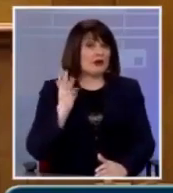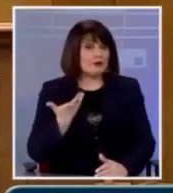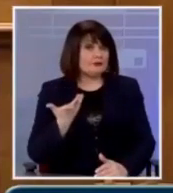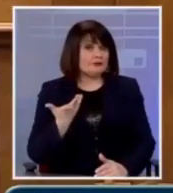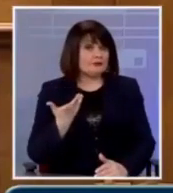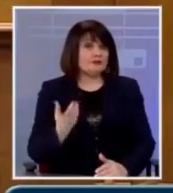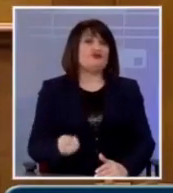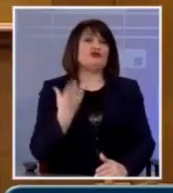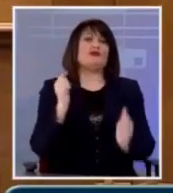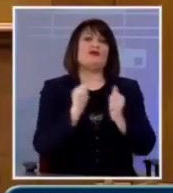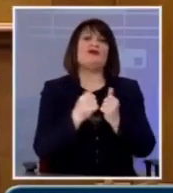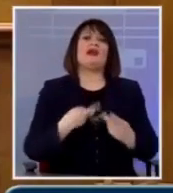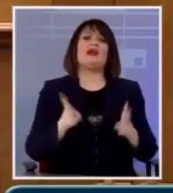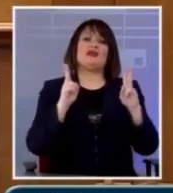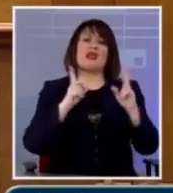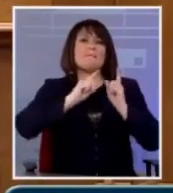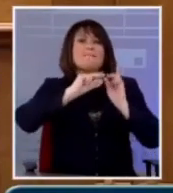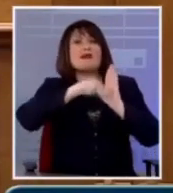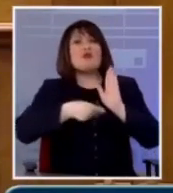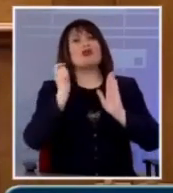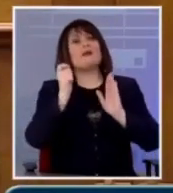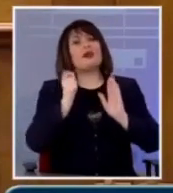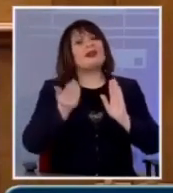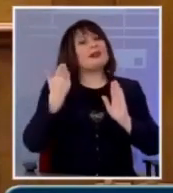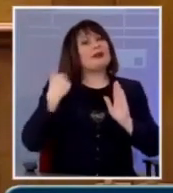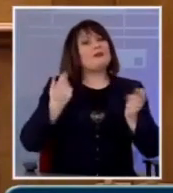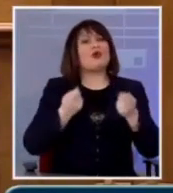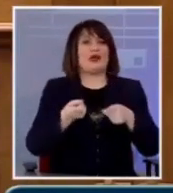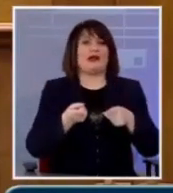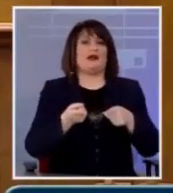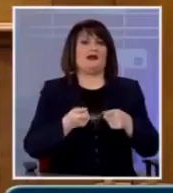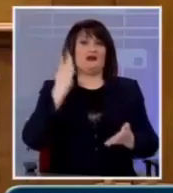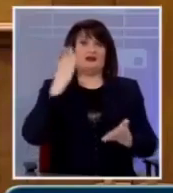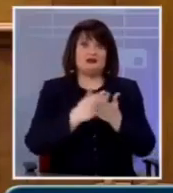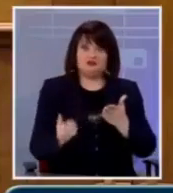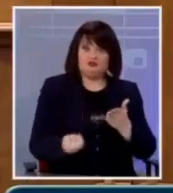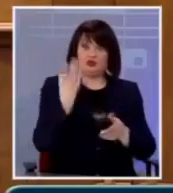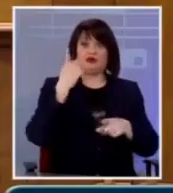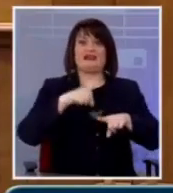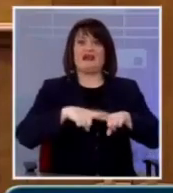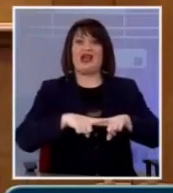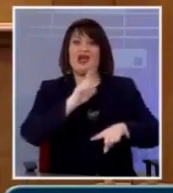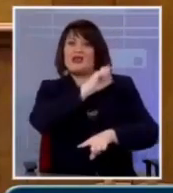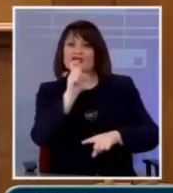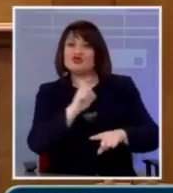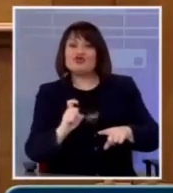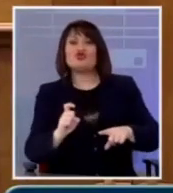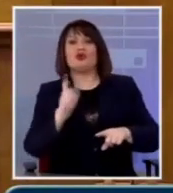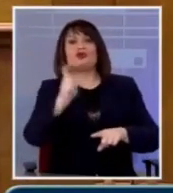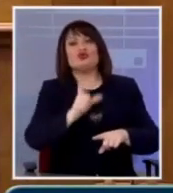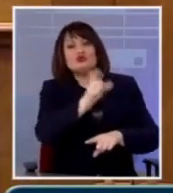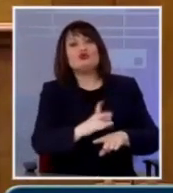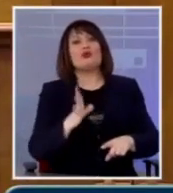τις νεοφιλελεύθερες μνημονιακές πολιτικές. Ήταν μια τομή στη ζωή της χώρας, ήταν μια τομή στις ζωές των